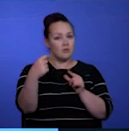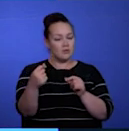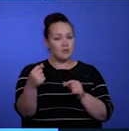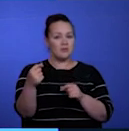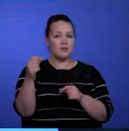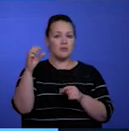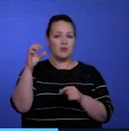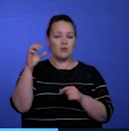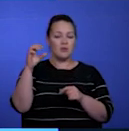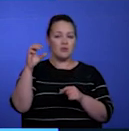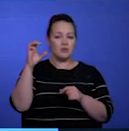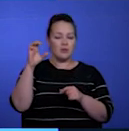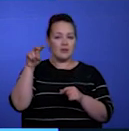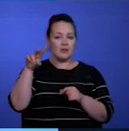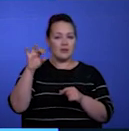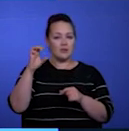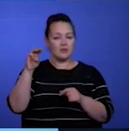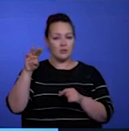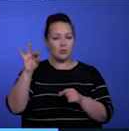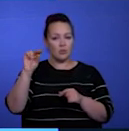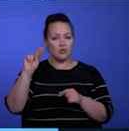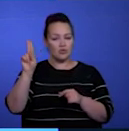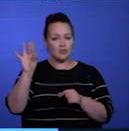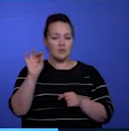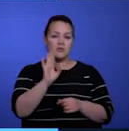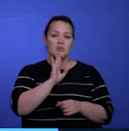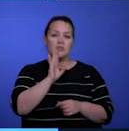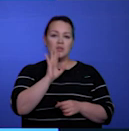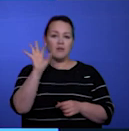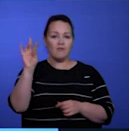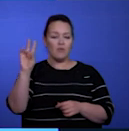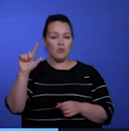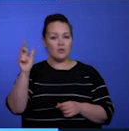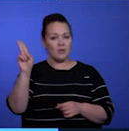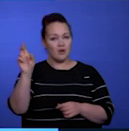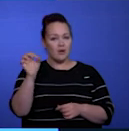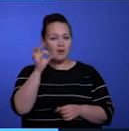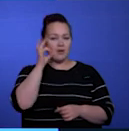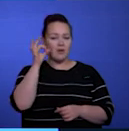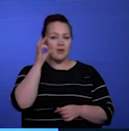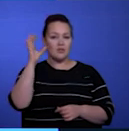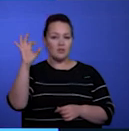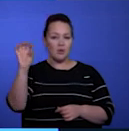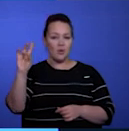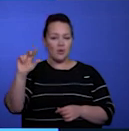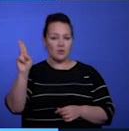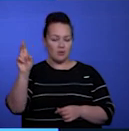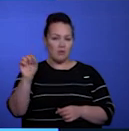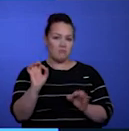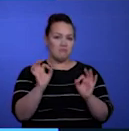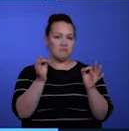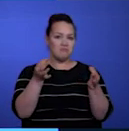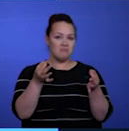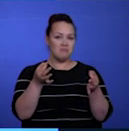девонька лисичка или лисонька ну что убедились что я была права